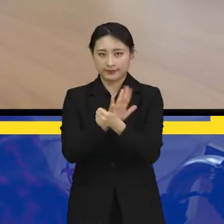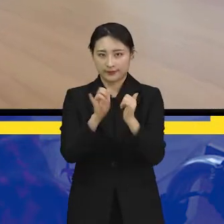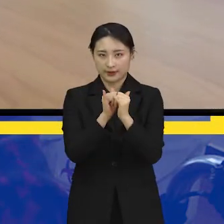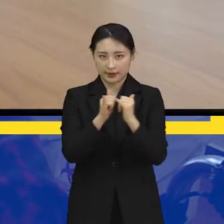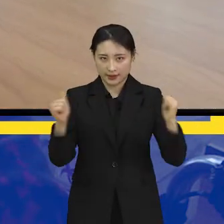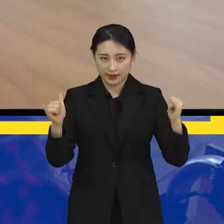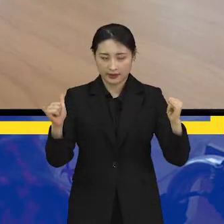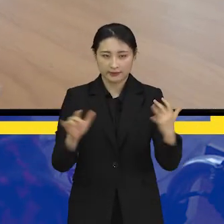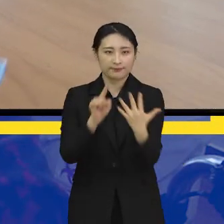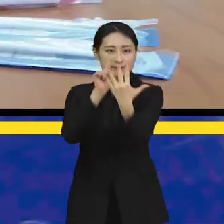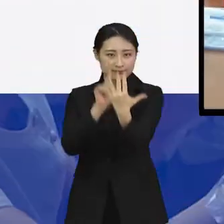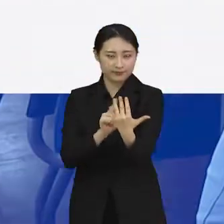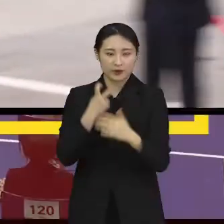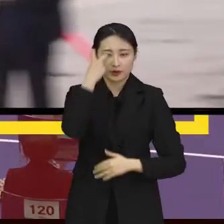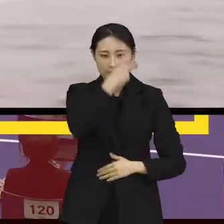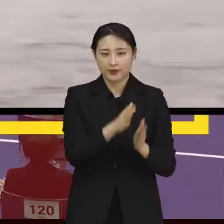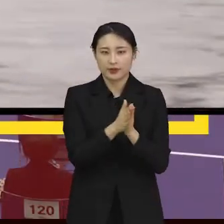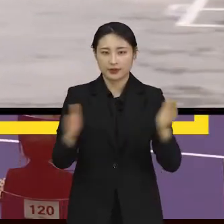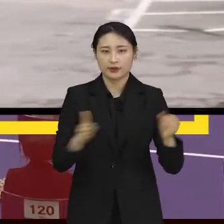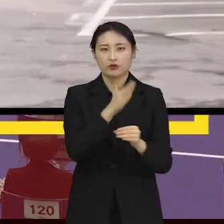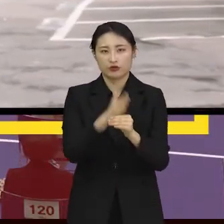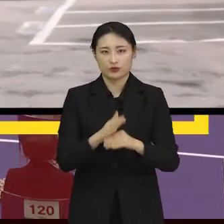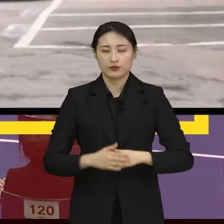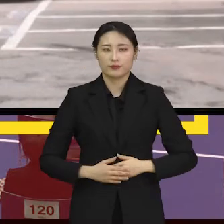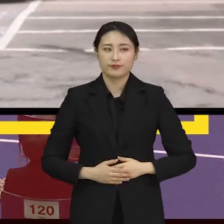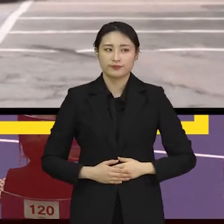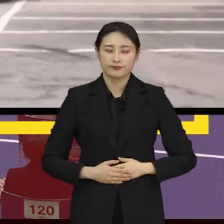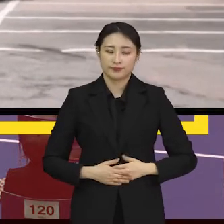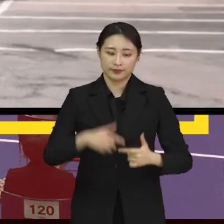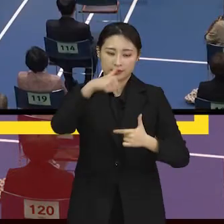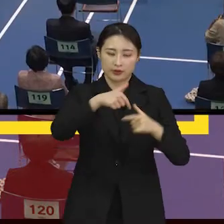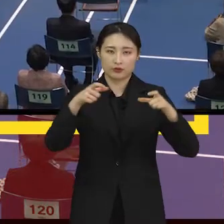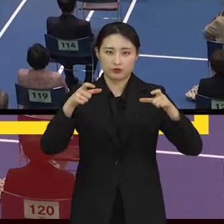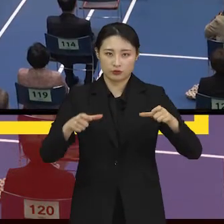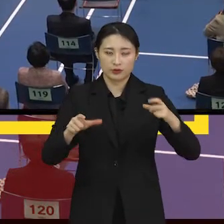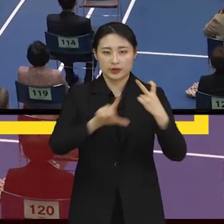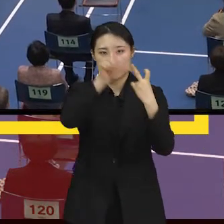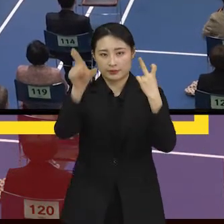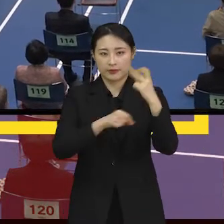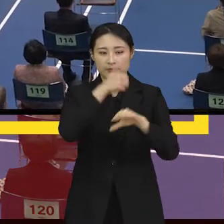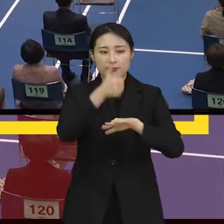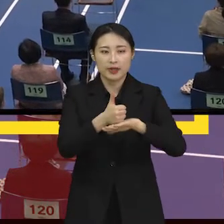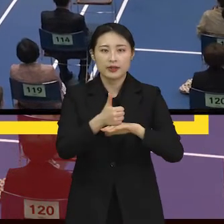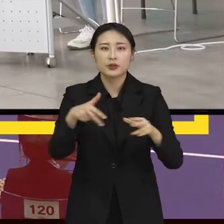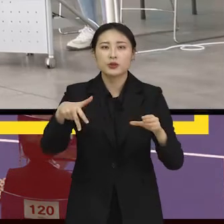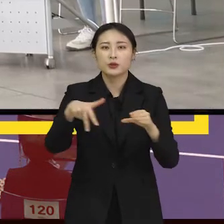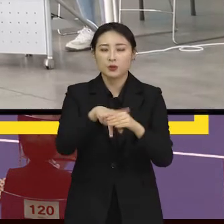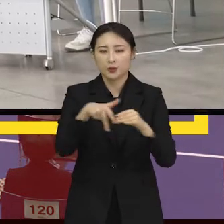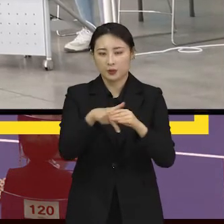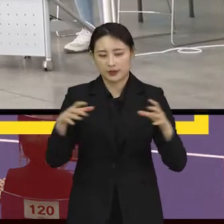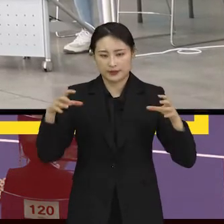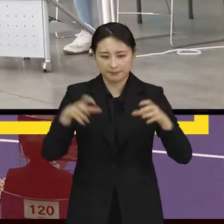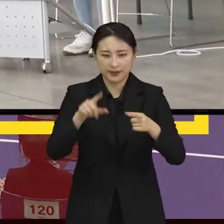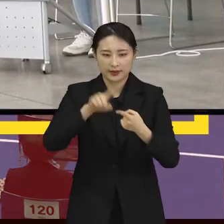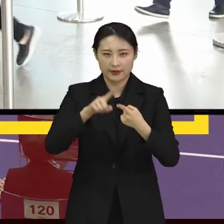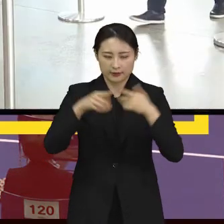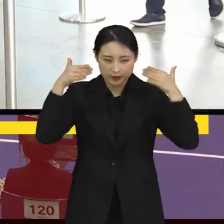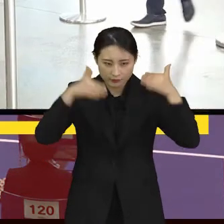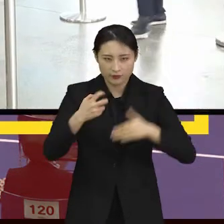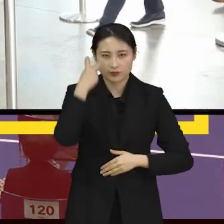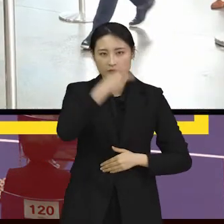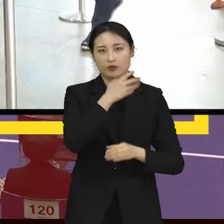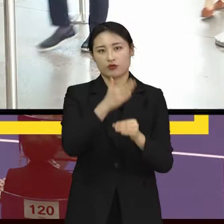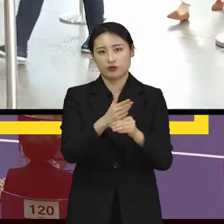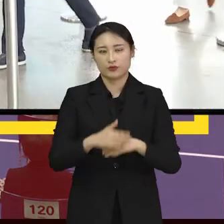대상으로 검사를 하고 있습니다. 강남구가 연말 종교시설 집회를 집중 점검합니다. 12월 25일과